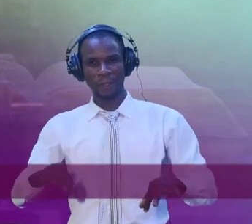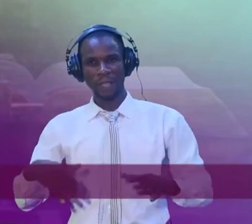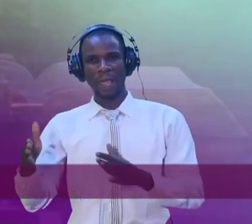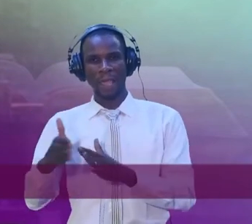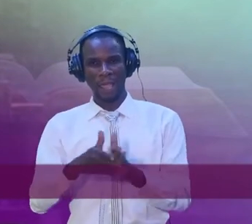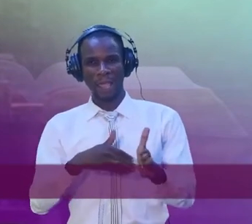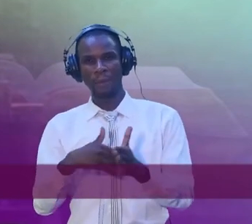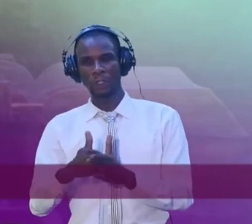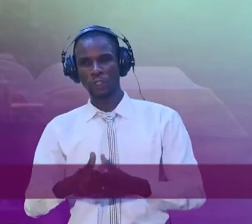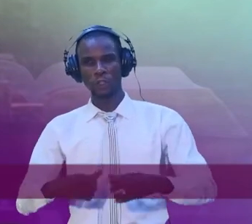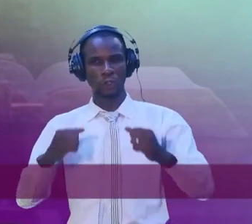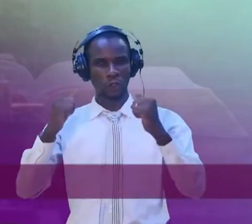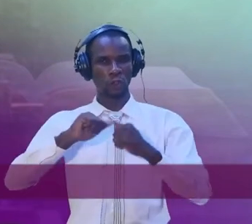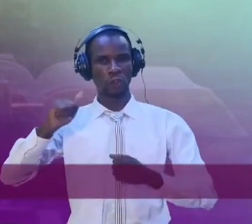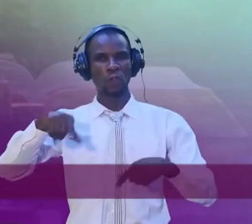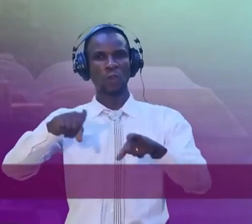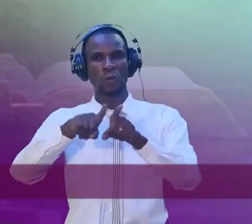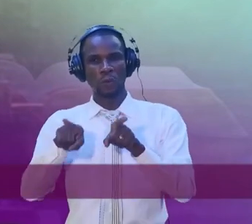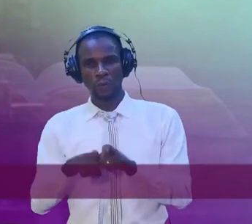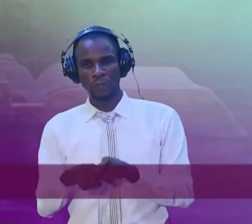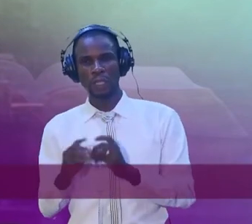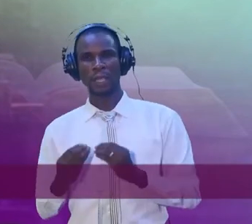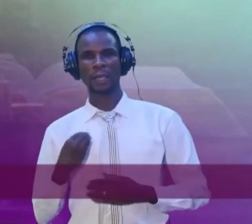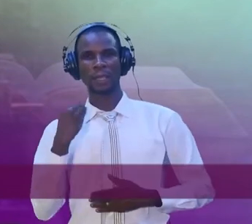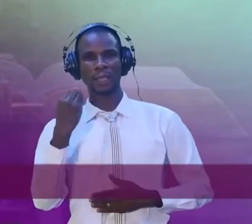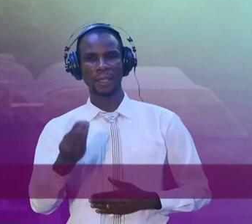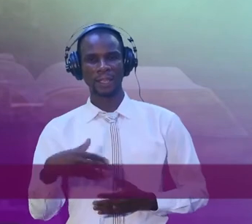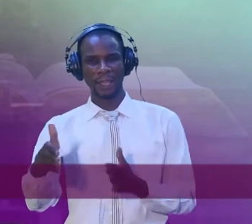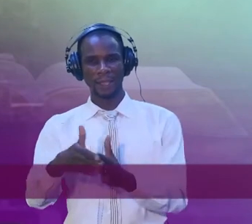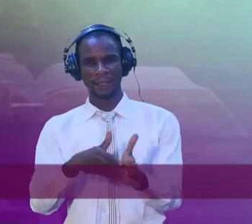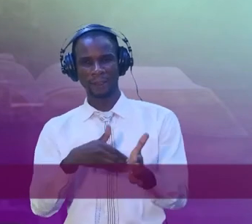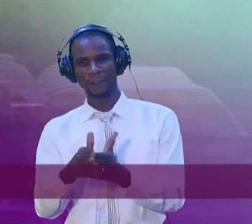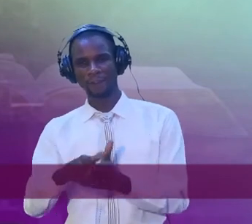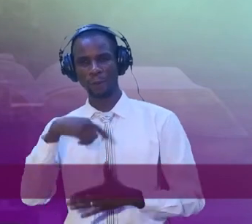alimaliza nguvu za mapepo na mashetani wakati alipokuwa duniani.